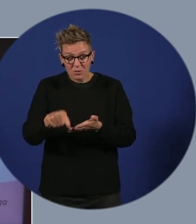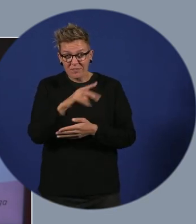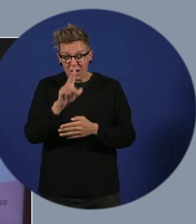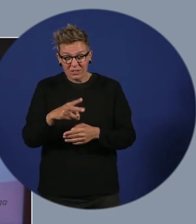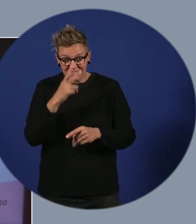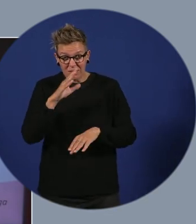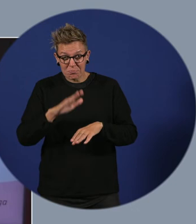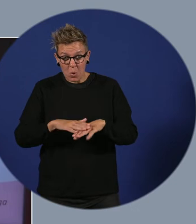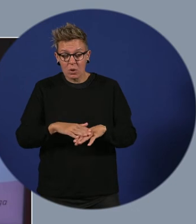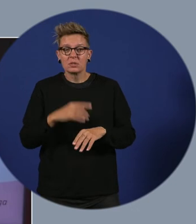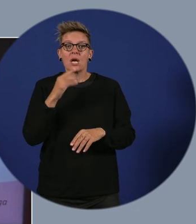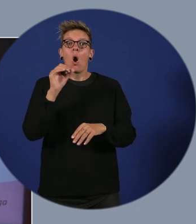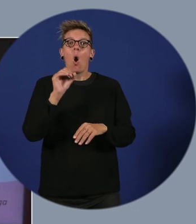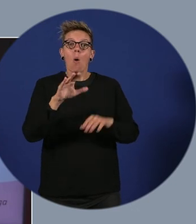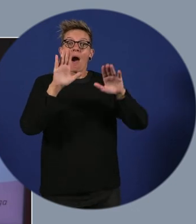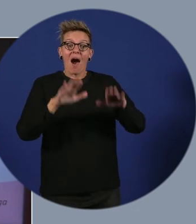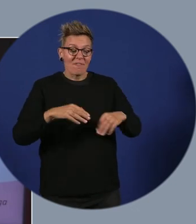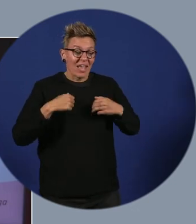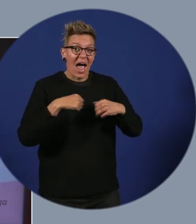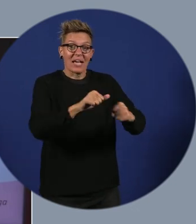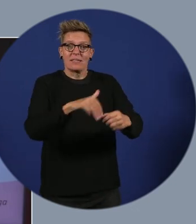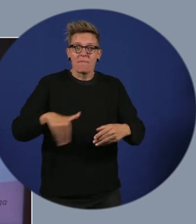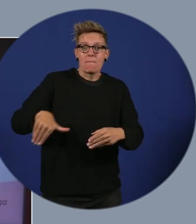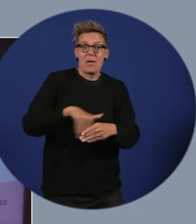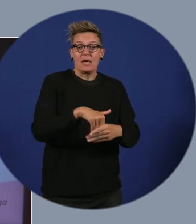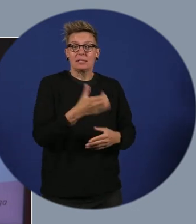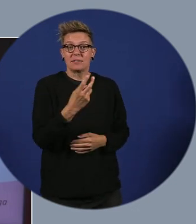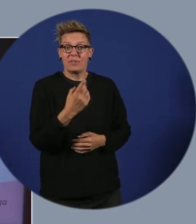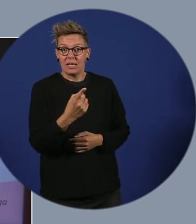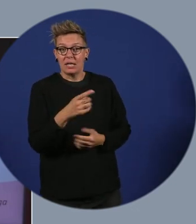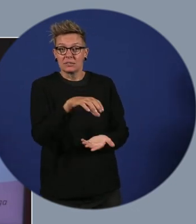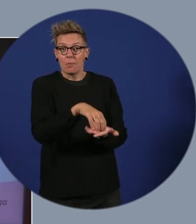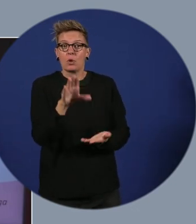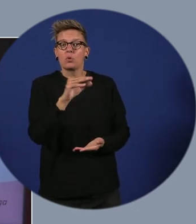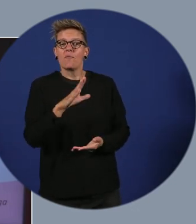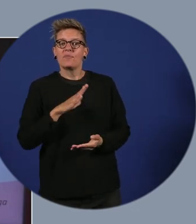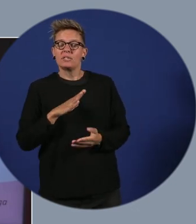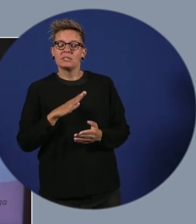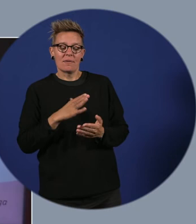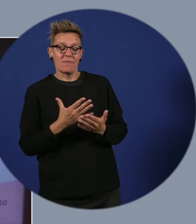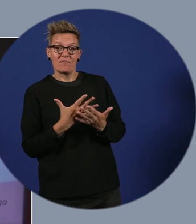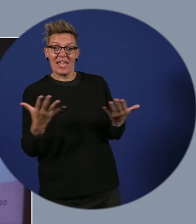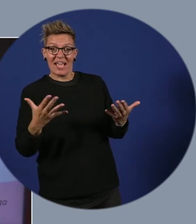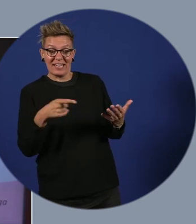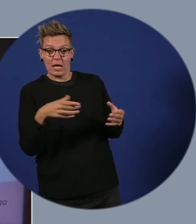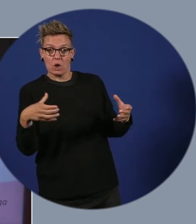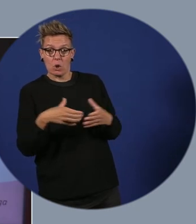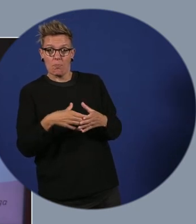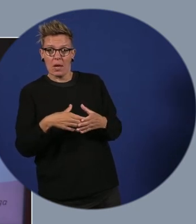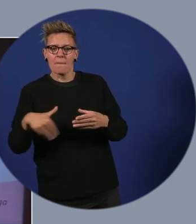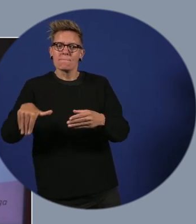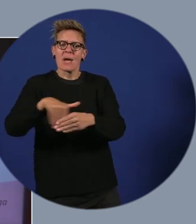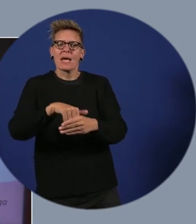visar ju också att har man varit aktiv i civilsamhället, så är det större andel av dem som både röstar och sen också